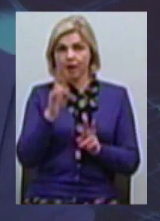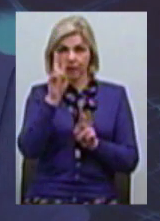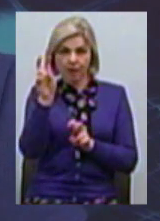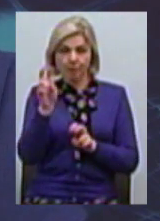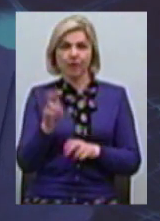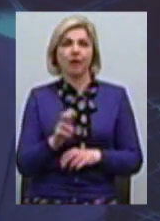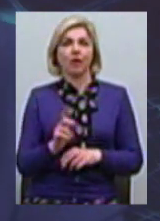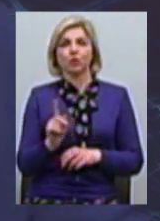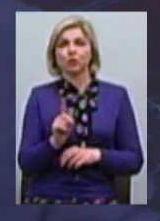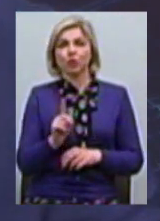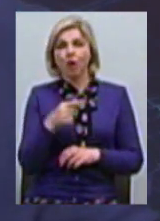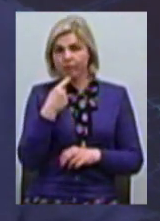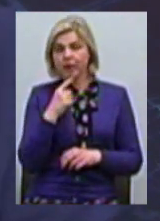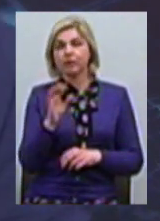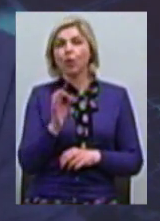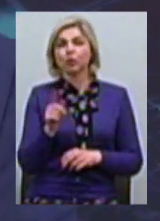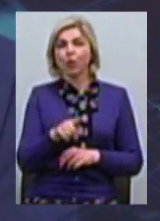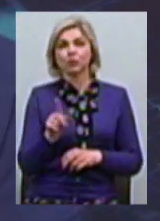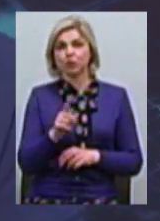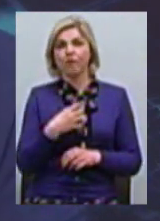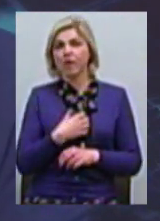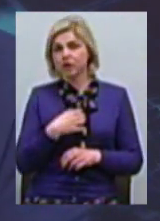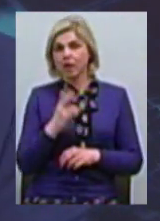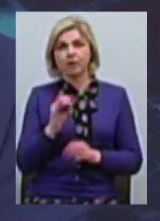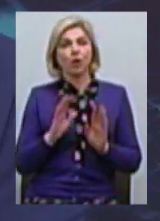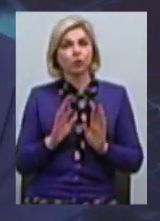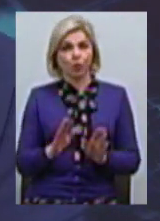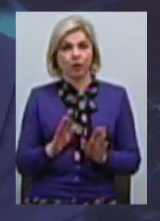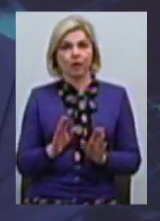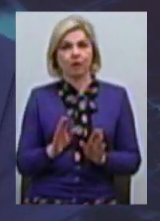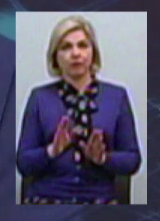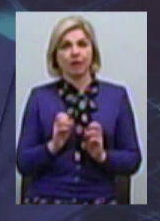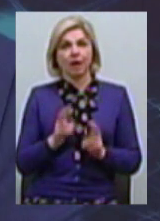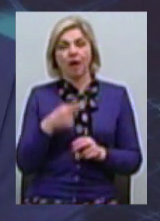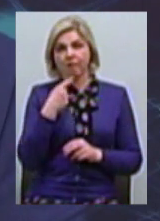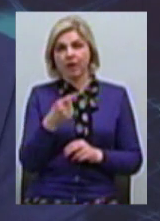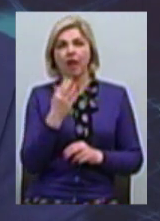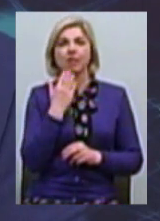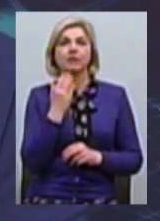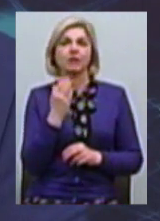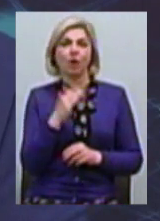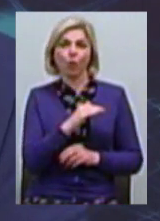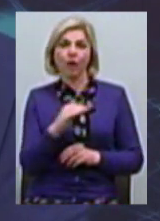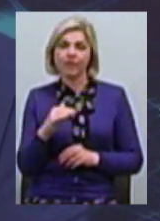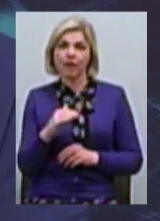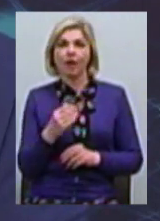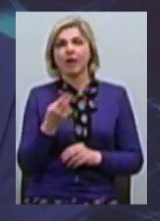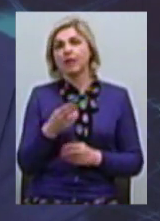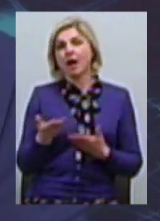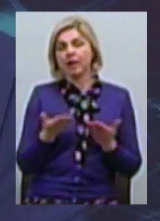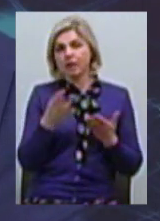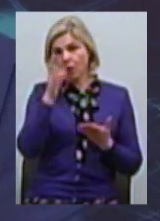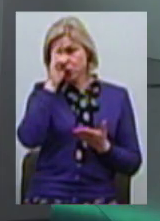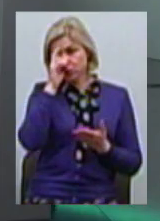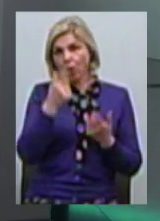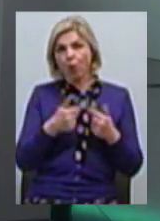что она важна не только, как я уже сказал, на национальном уровне для каких-то